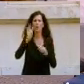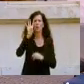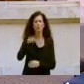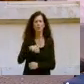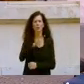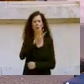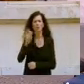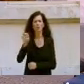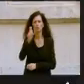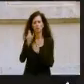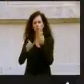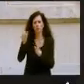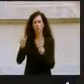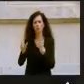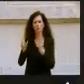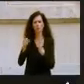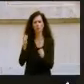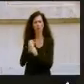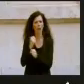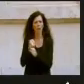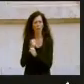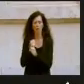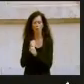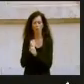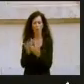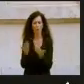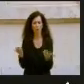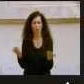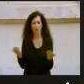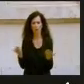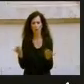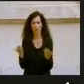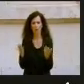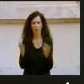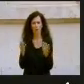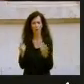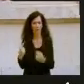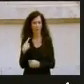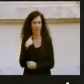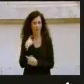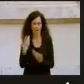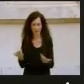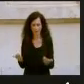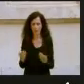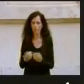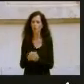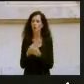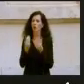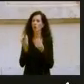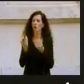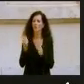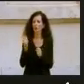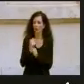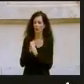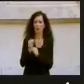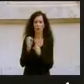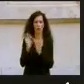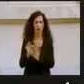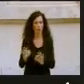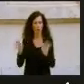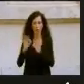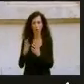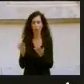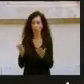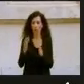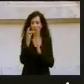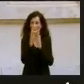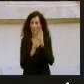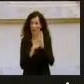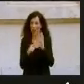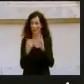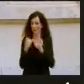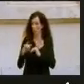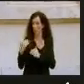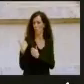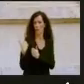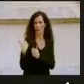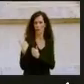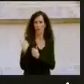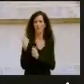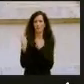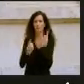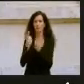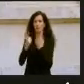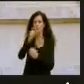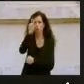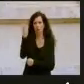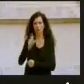il lavoro nell'ultimo mese sono i dati dell'ultimo del punto dell'ultimo mese allora questo è un paese che ha fretta dunque ieri